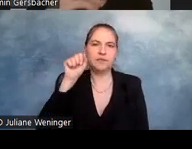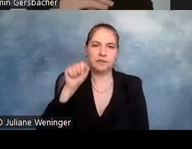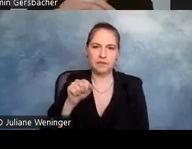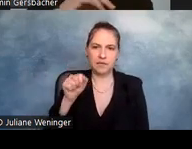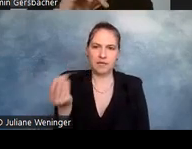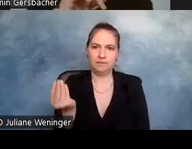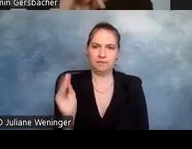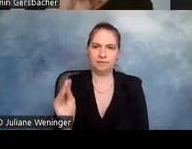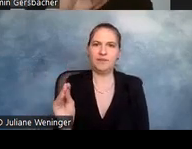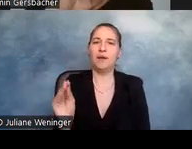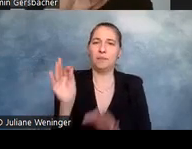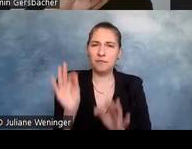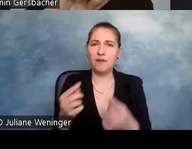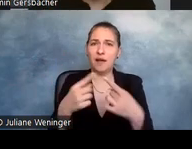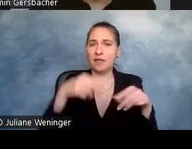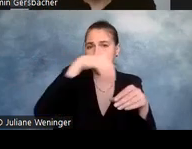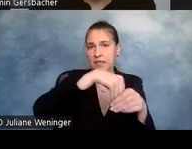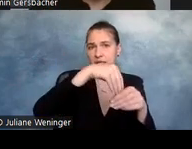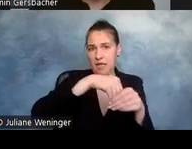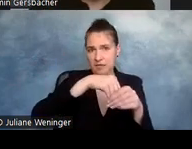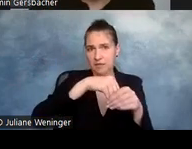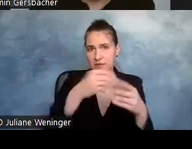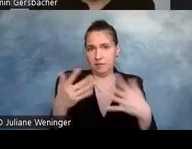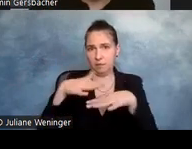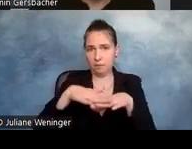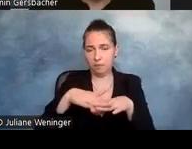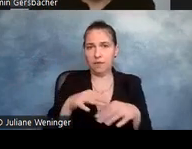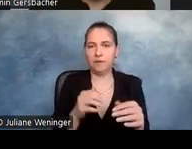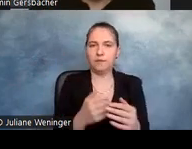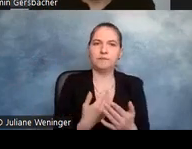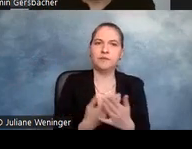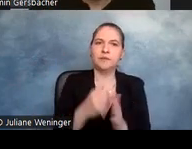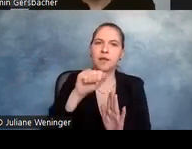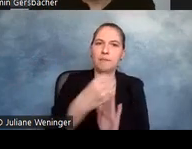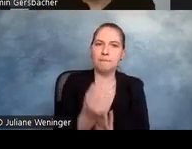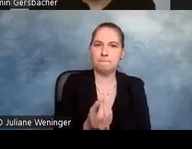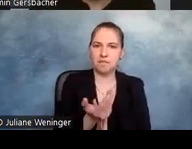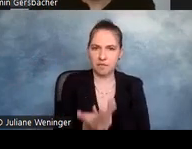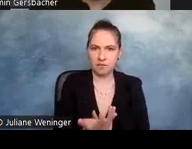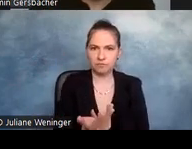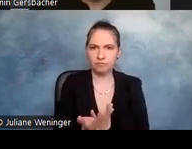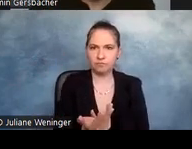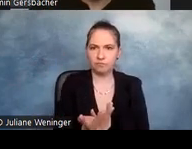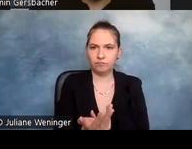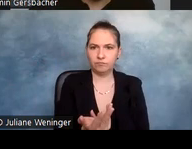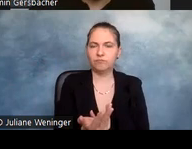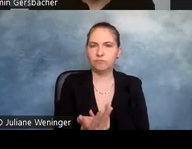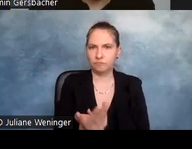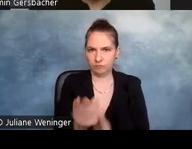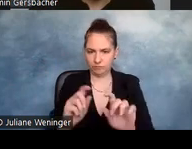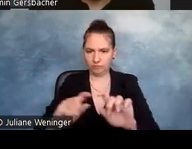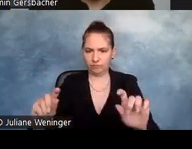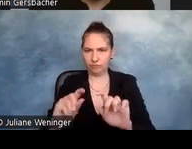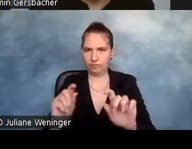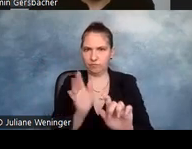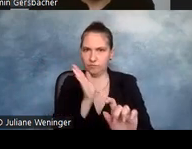aber auch wieder andere Inhalte. Und dann kann es einfach vorkommen, wie hier. Wir haben so einen kleinen Ausschnitt von einem Menü. Da